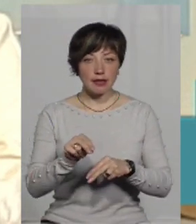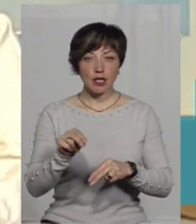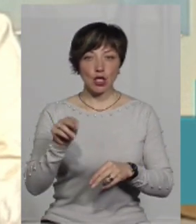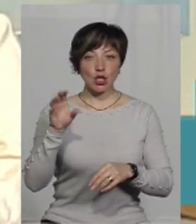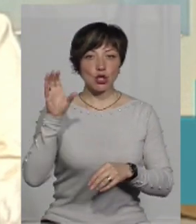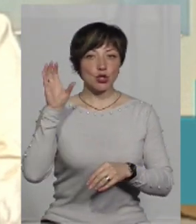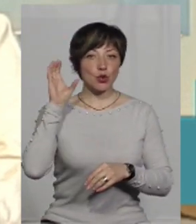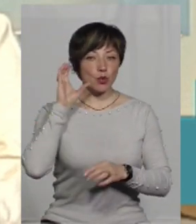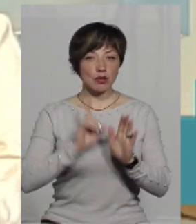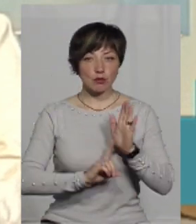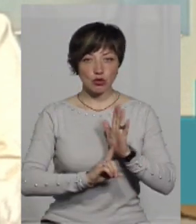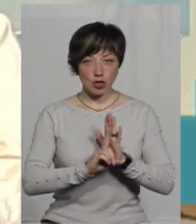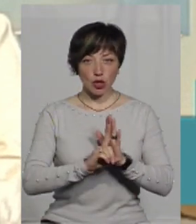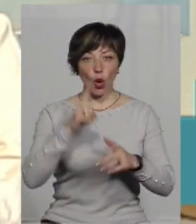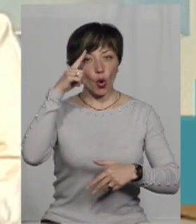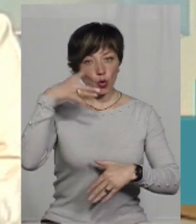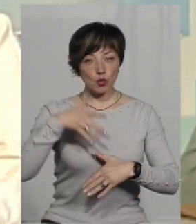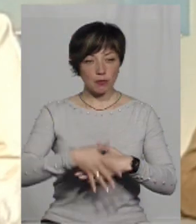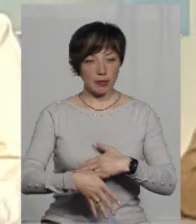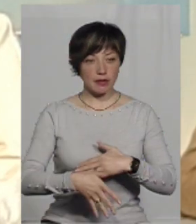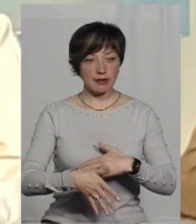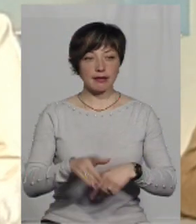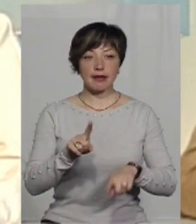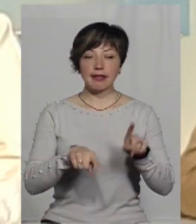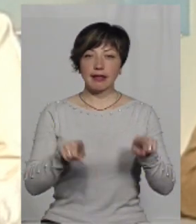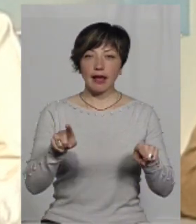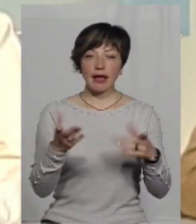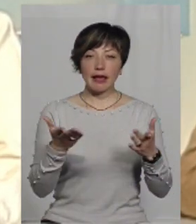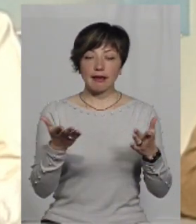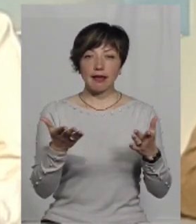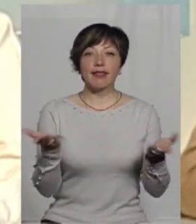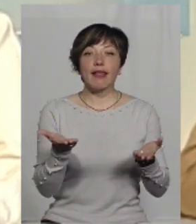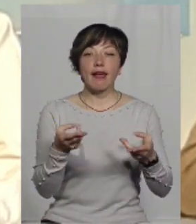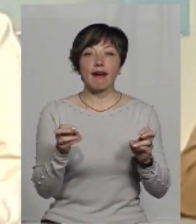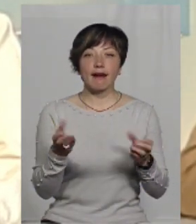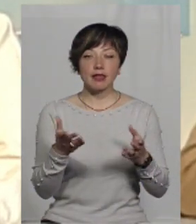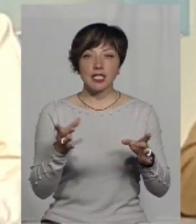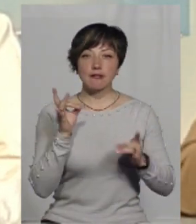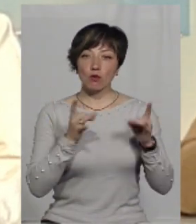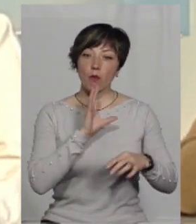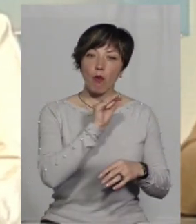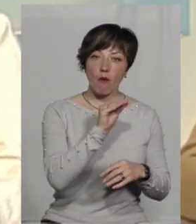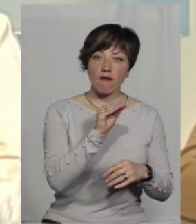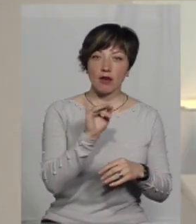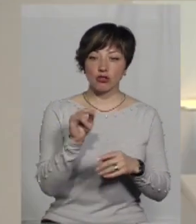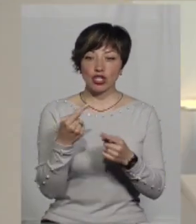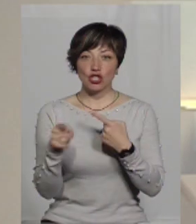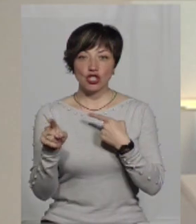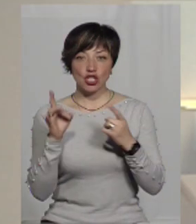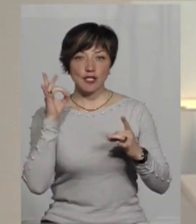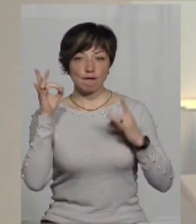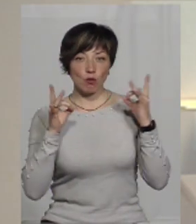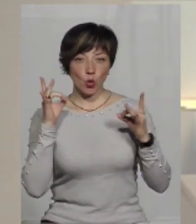слухати спочатку, розуміти деякий звук, чи це мова, чи це невербальні